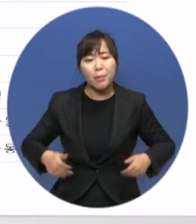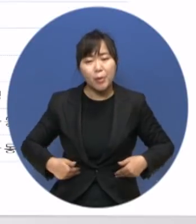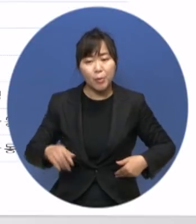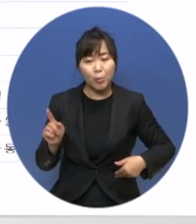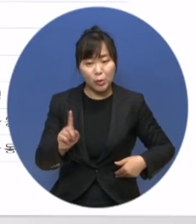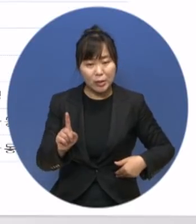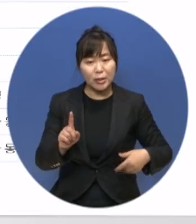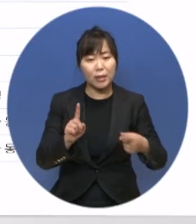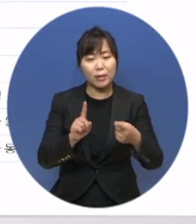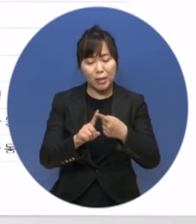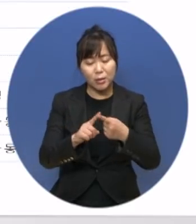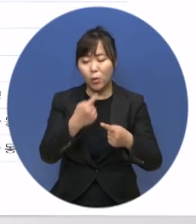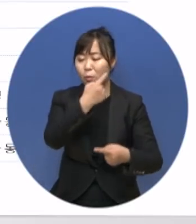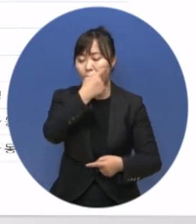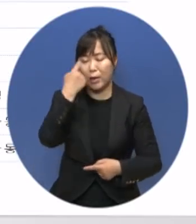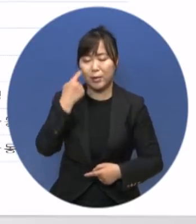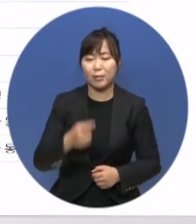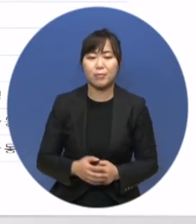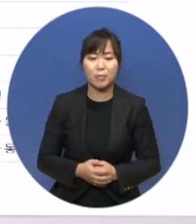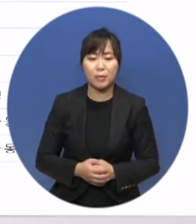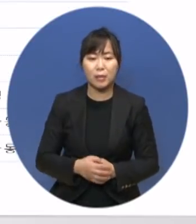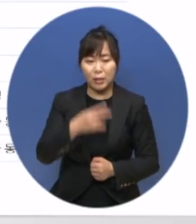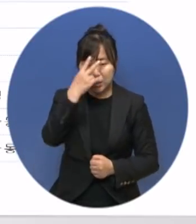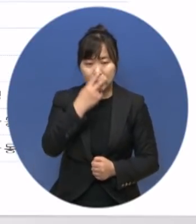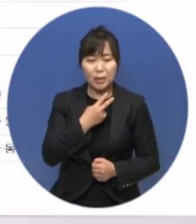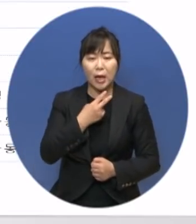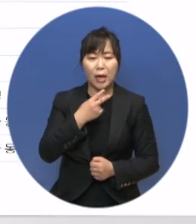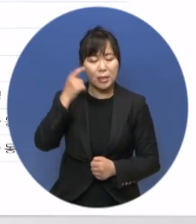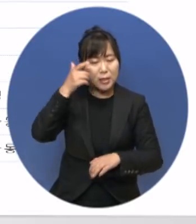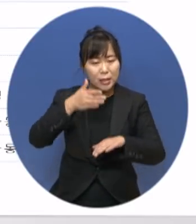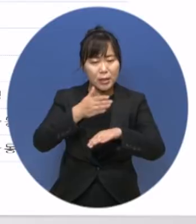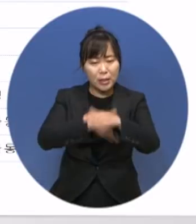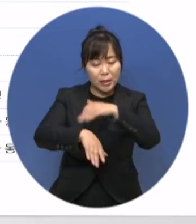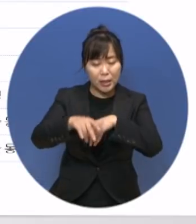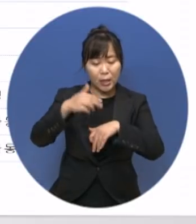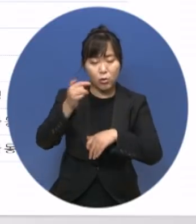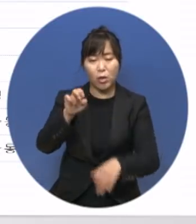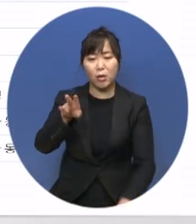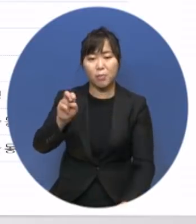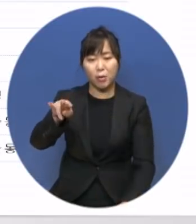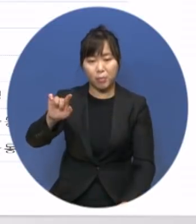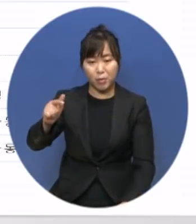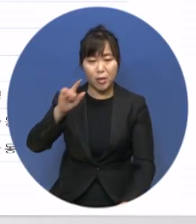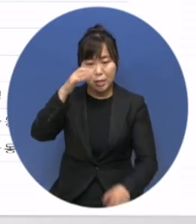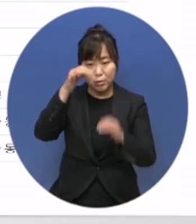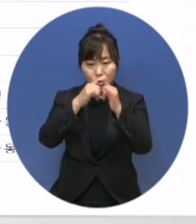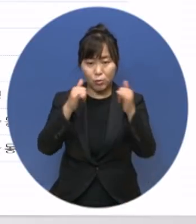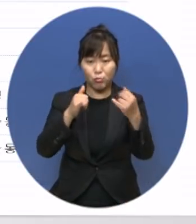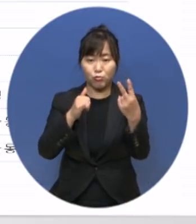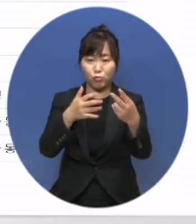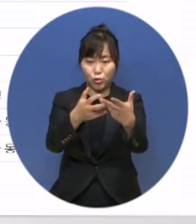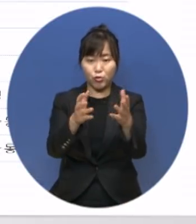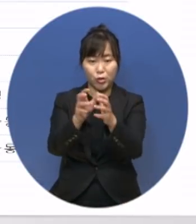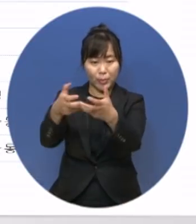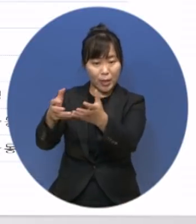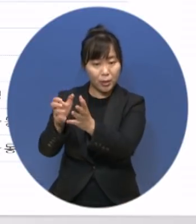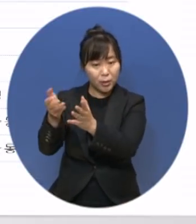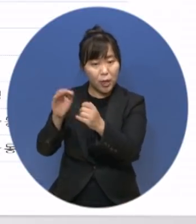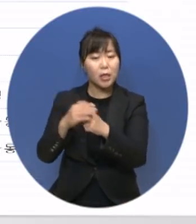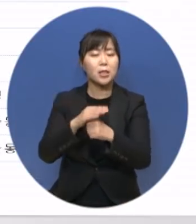것이 있는지 저희들은 살펴봤습니다. 시각, 지체, 뇌병변 장애예술인들을 두 그룹을 했는데 이분들 실질적으로 본인이